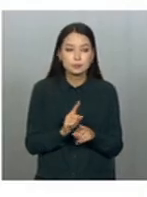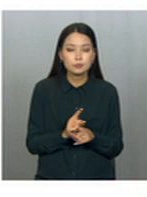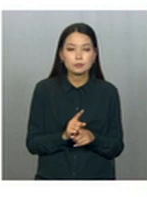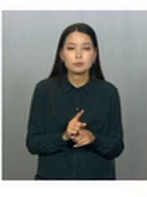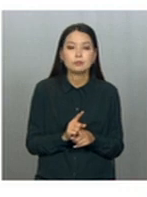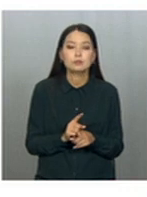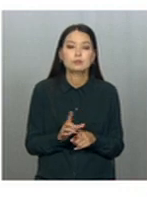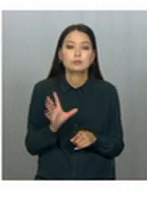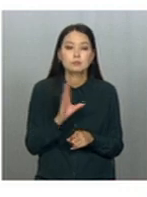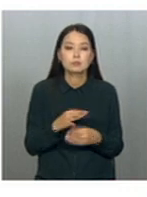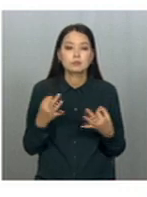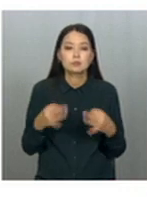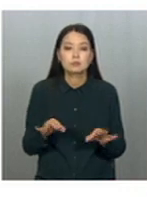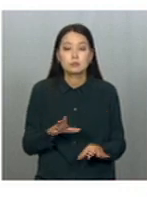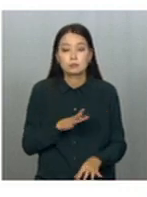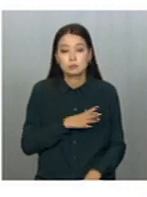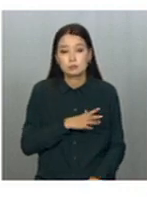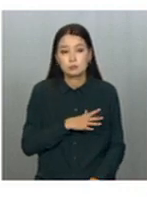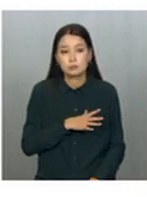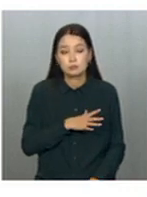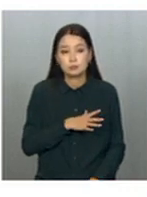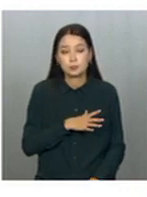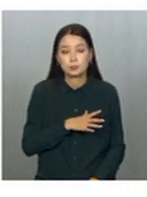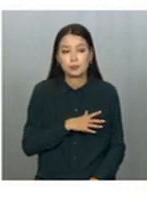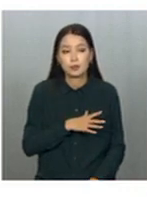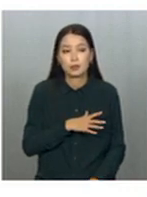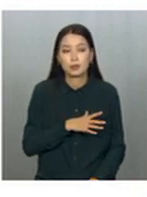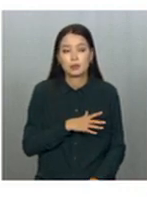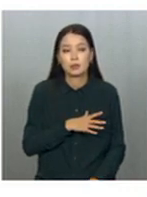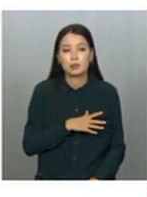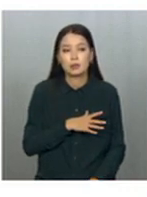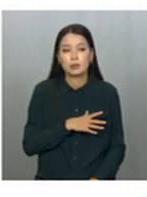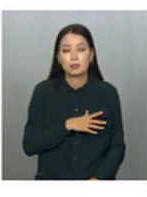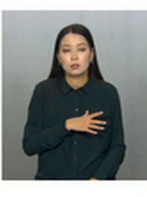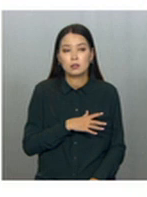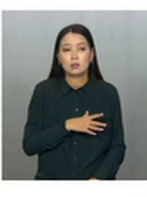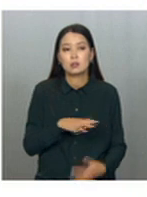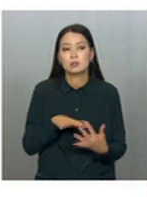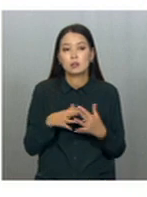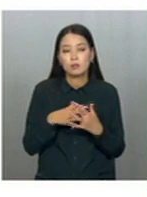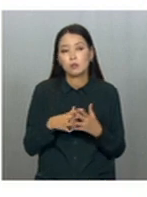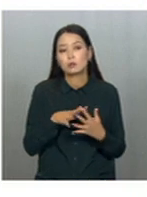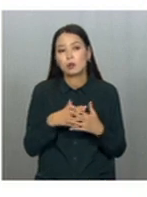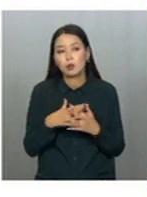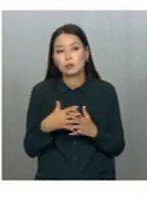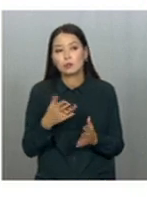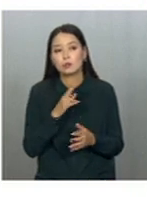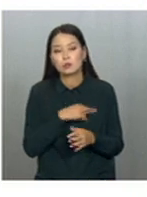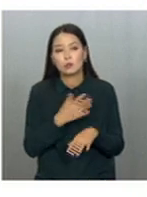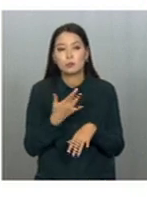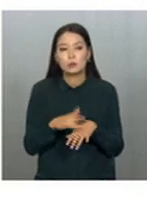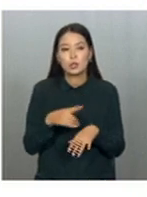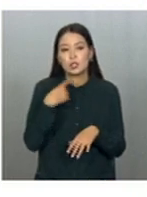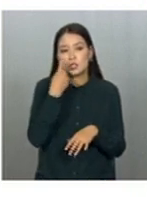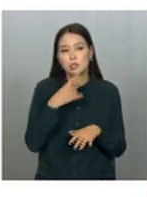дейін босатылған еді. Тағы бір жауап нұсқасы – бұл совхоз-колхоз жүйесі жойылып, жеке меншік енгізілді. Бұл әрине